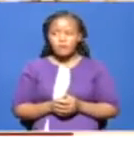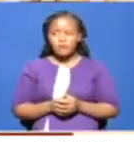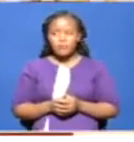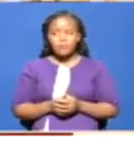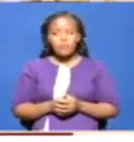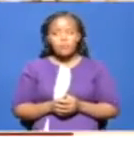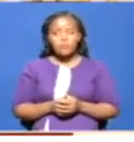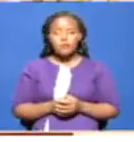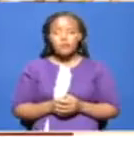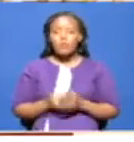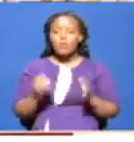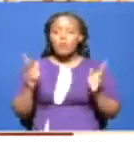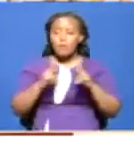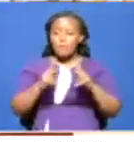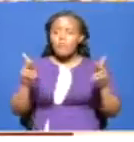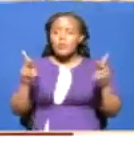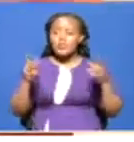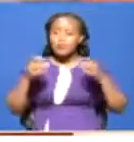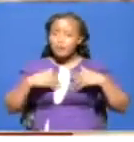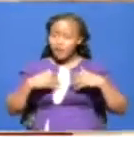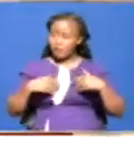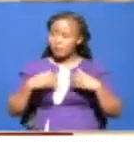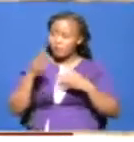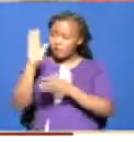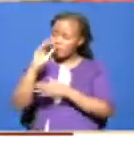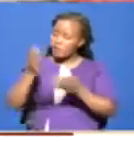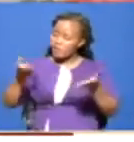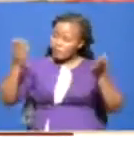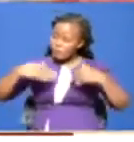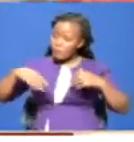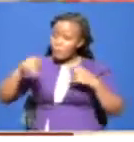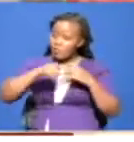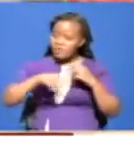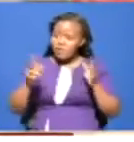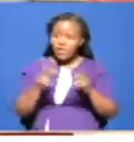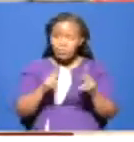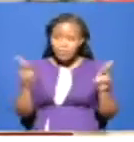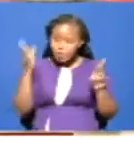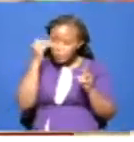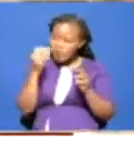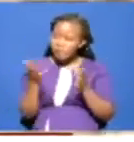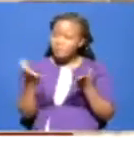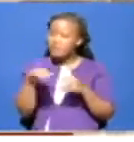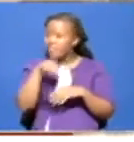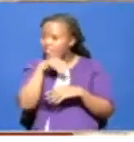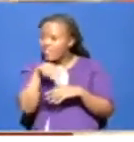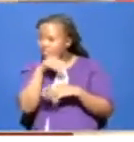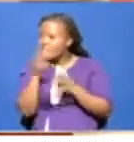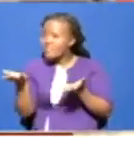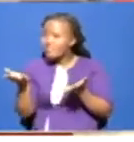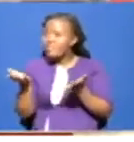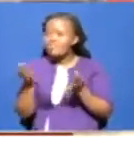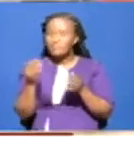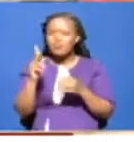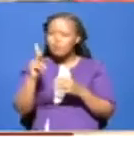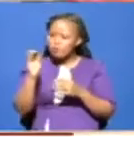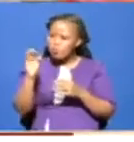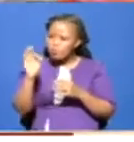Amani tuliyopata wakati huo, Mwenyezi Mungu ametupatia amani ilitokana na juhudi yake. Hata siyo Kofi Annan. Kofi Annan amekuja kutembea